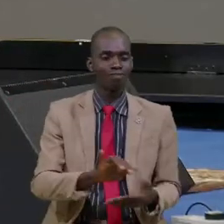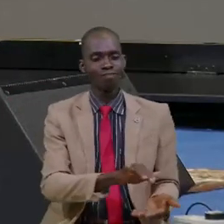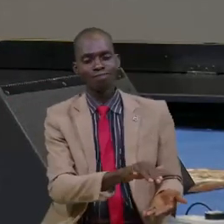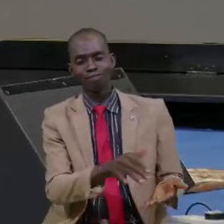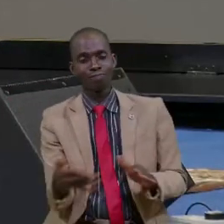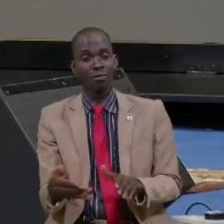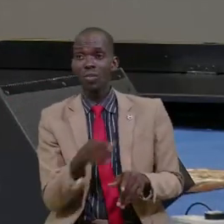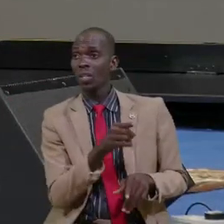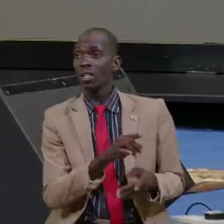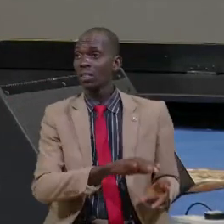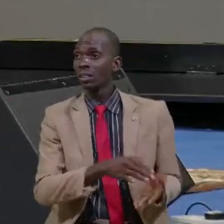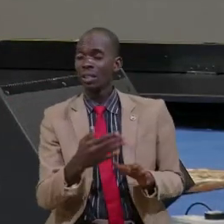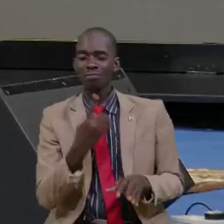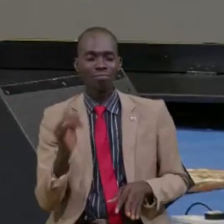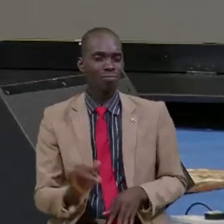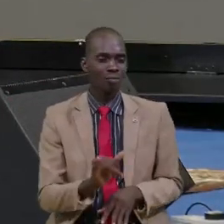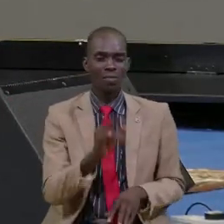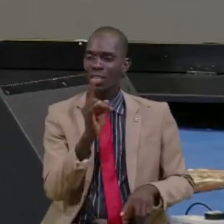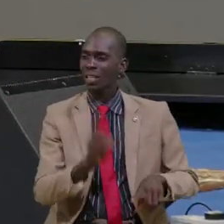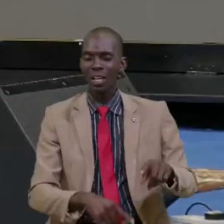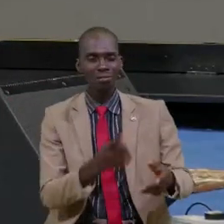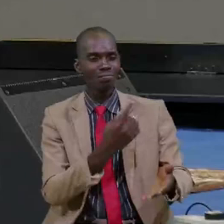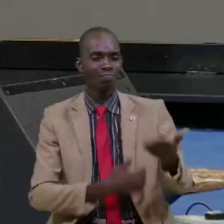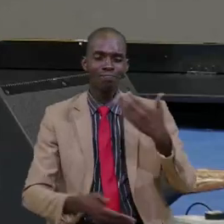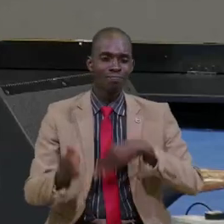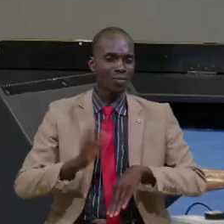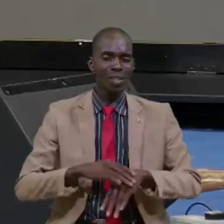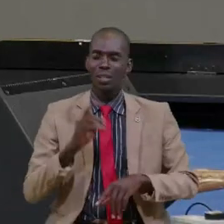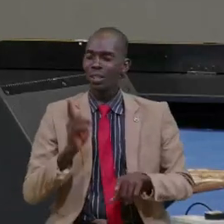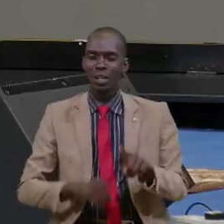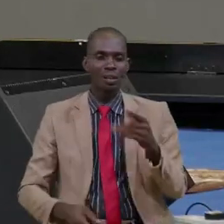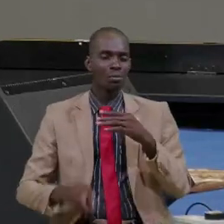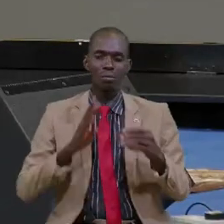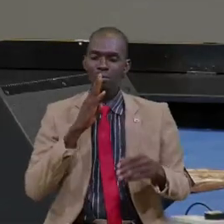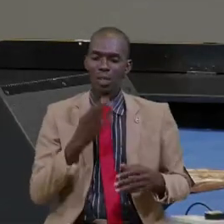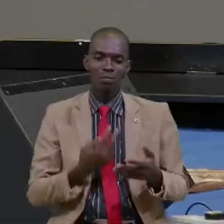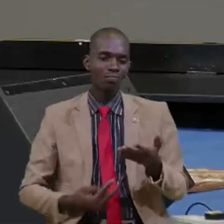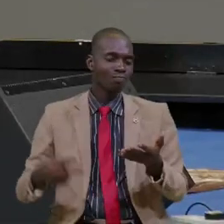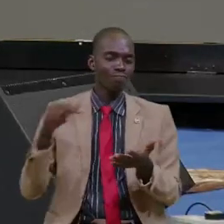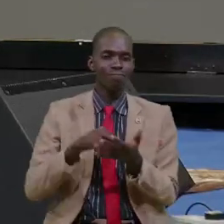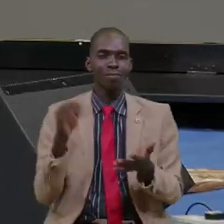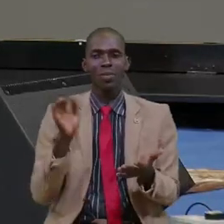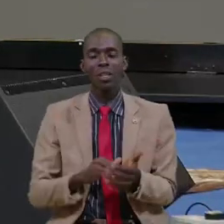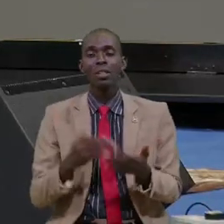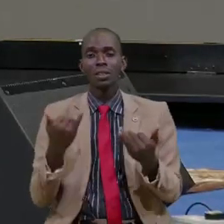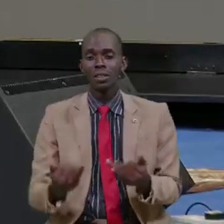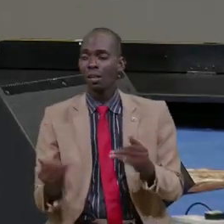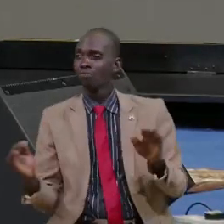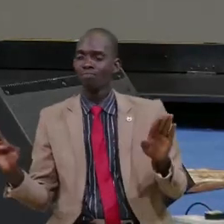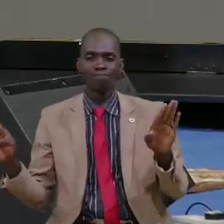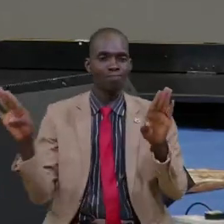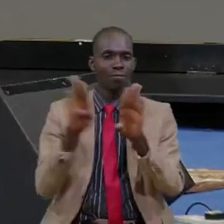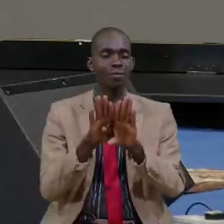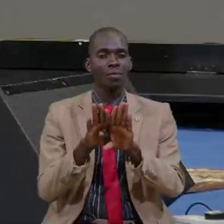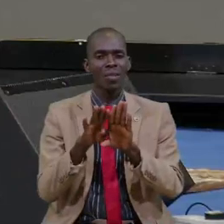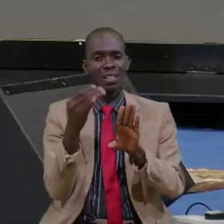parti. Et ça ne reviendra plus. Ou être ressuscité encore. Mettez une pierre